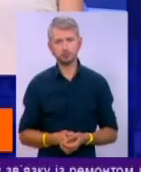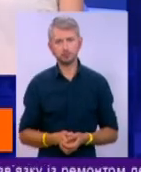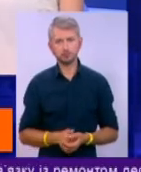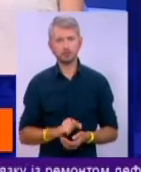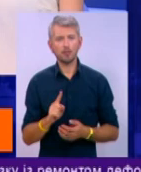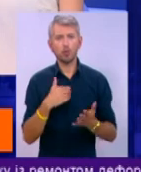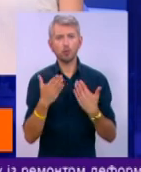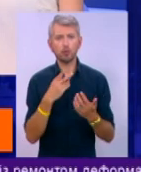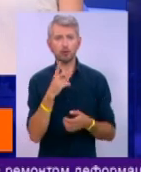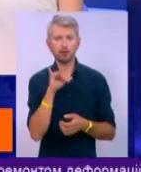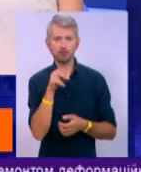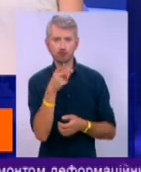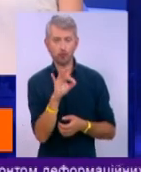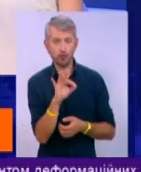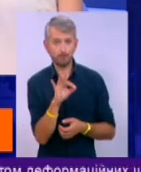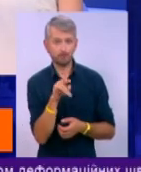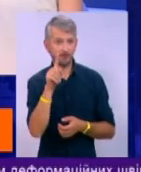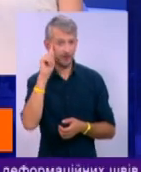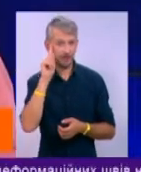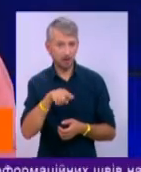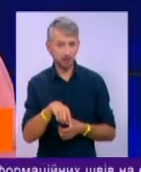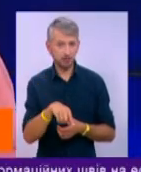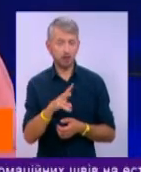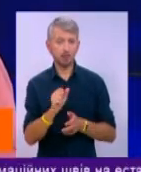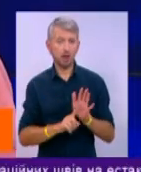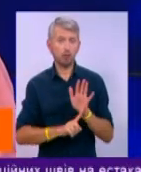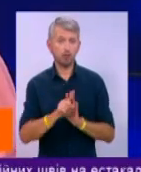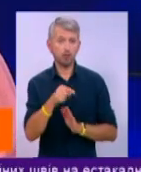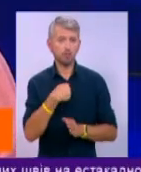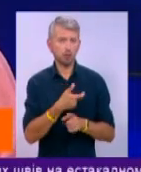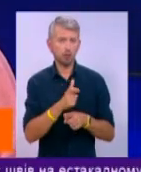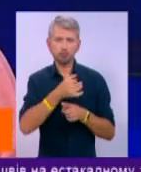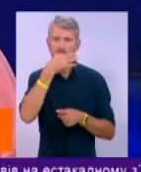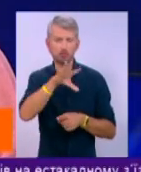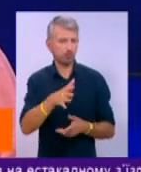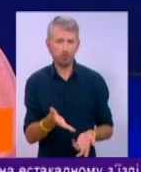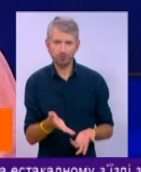Що стосується Кличка, ну, ви знаєте, на початку він мені дуже не подобався.